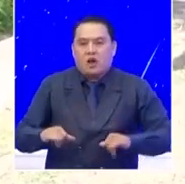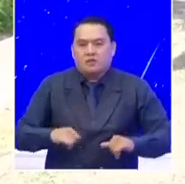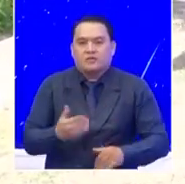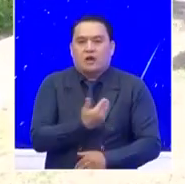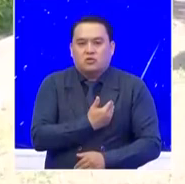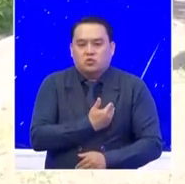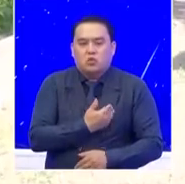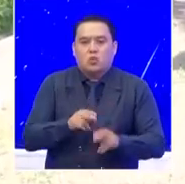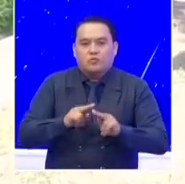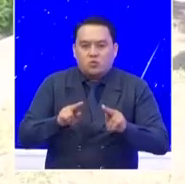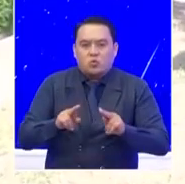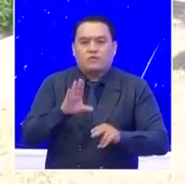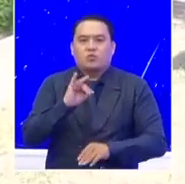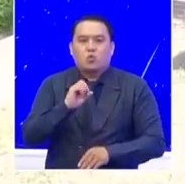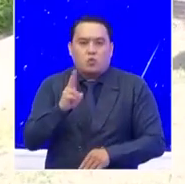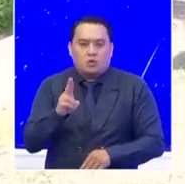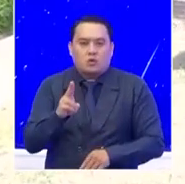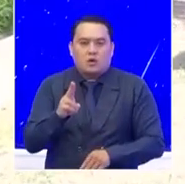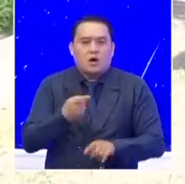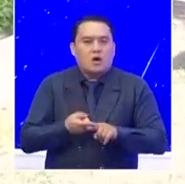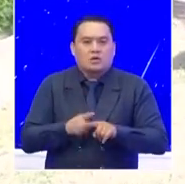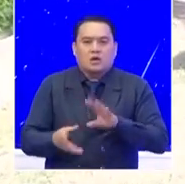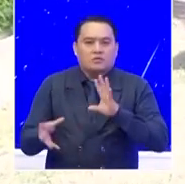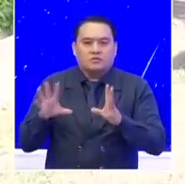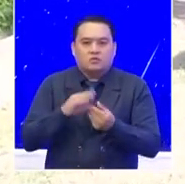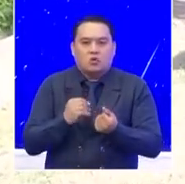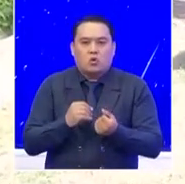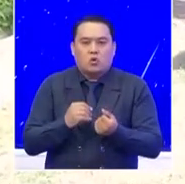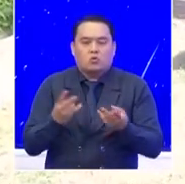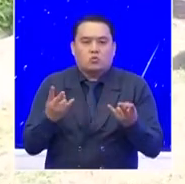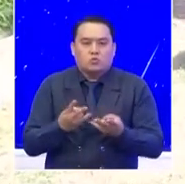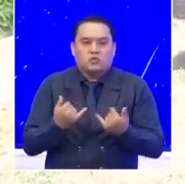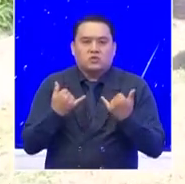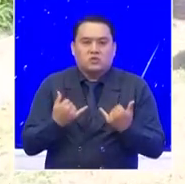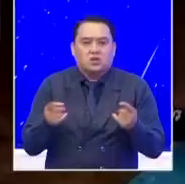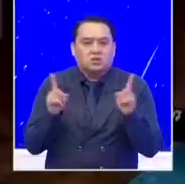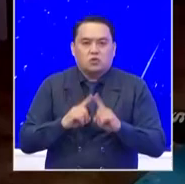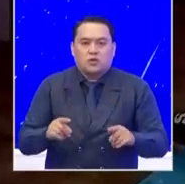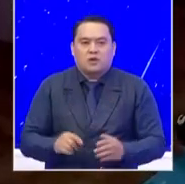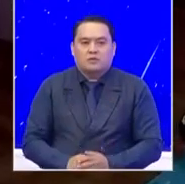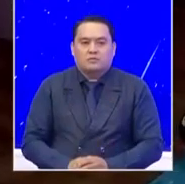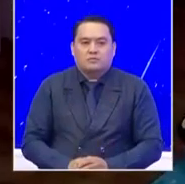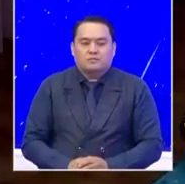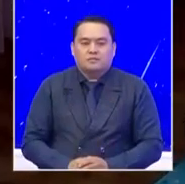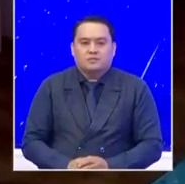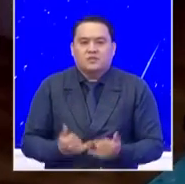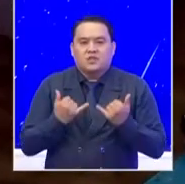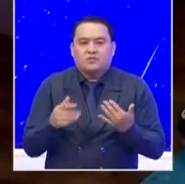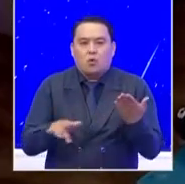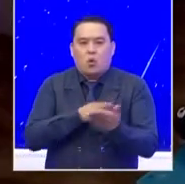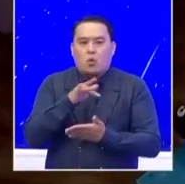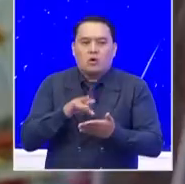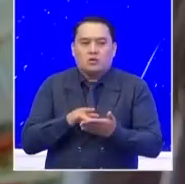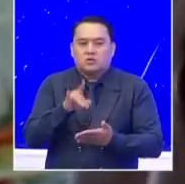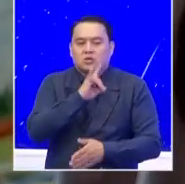любят баловать наших внуков. Это все принимаем как должное, но здесь это особенно ценится. Сегодня в детском городке при